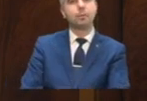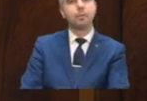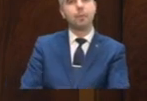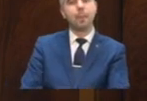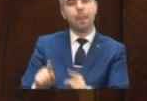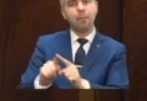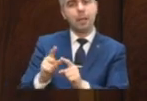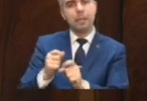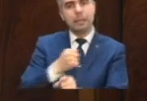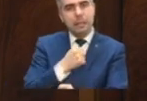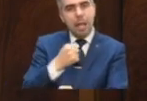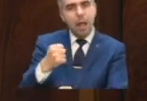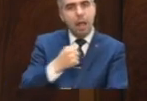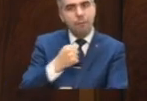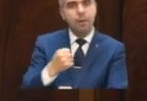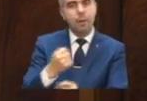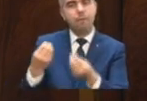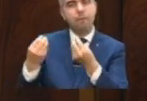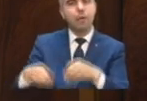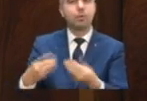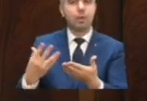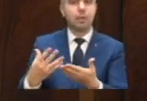ديال الصحافه تيقول لك هذا الشيء راه فاشل.